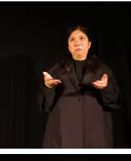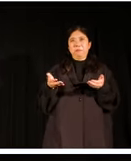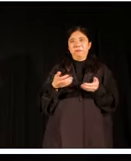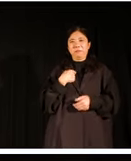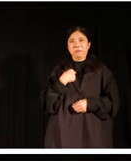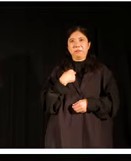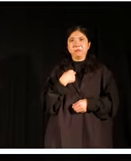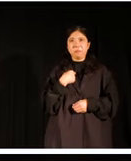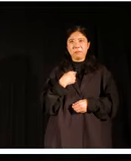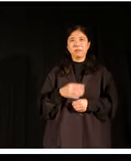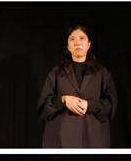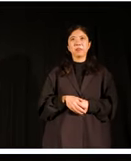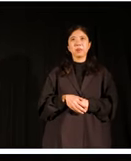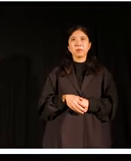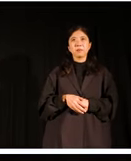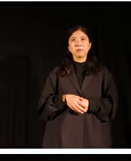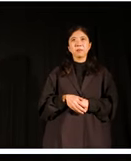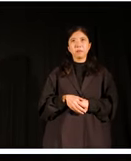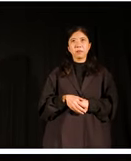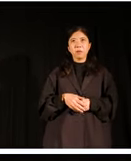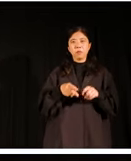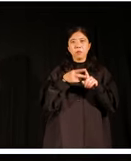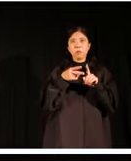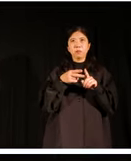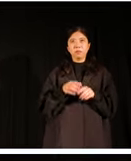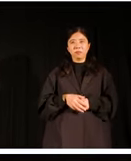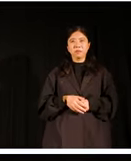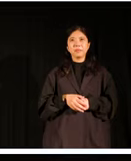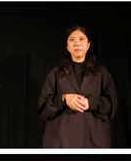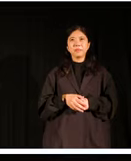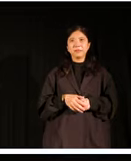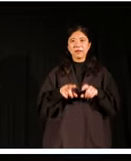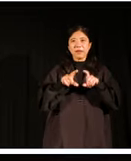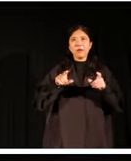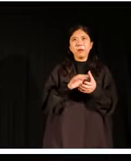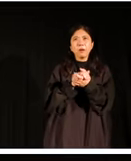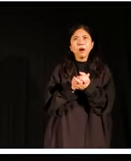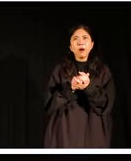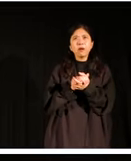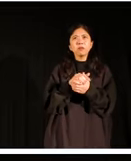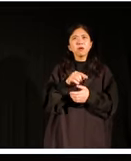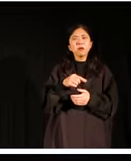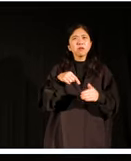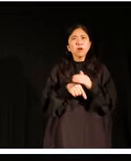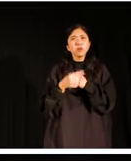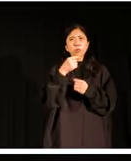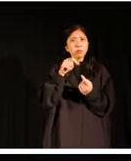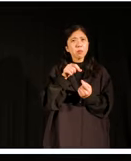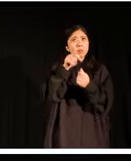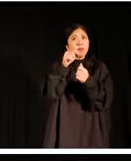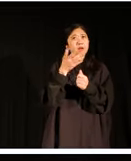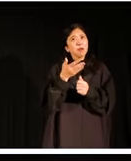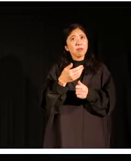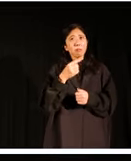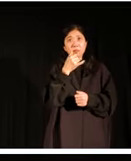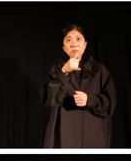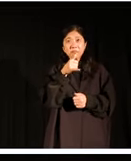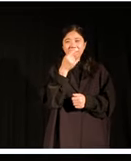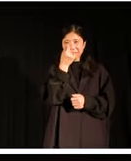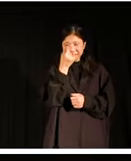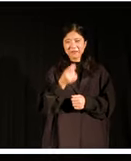て4PMという番組を担当しております平和でなんででこの方がってえこの人がって思う方もいるかと思います